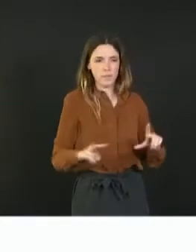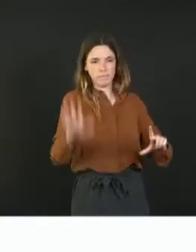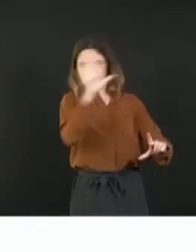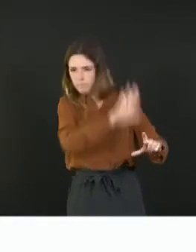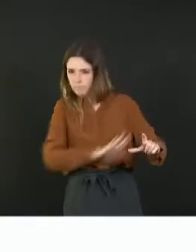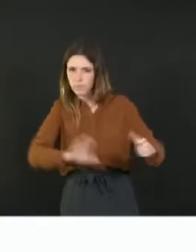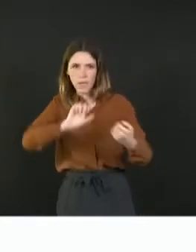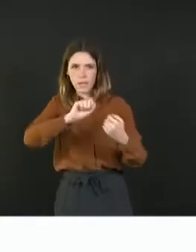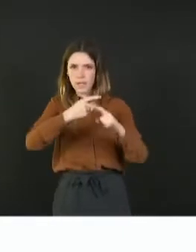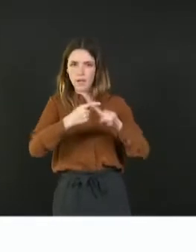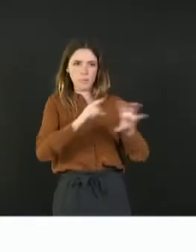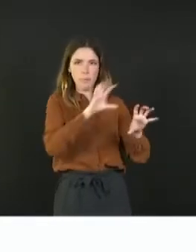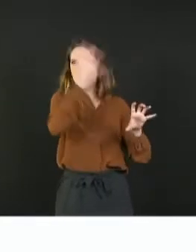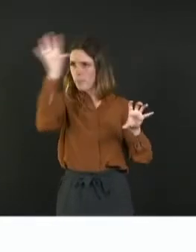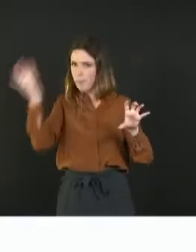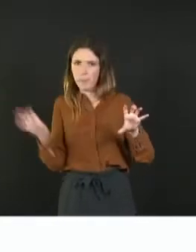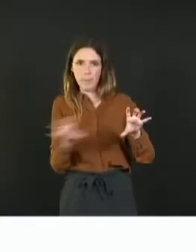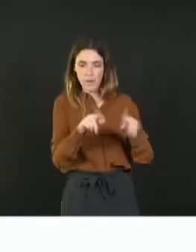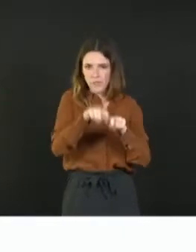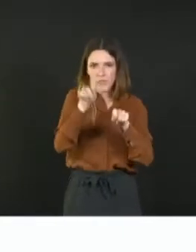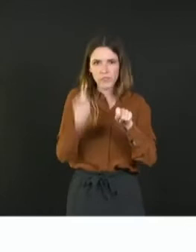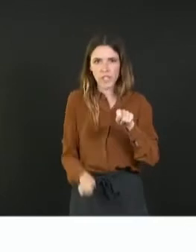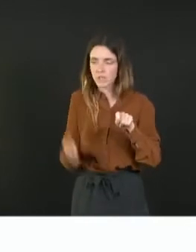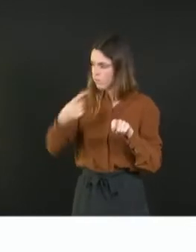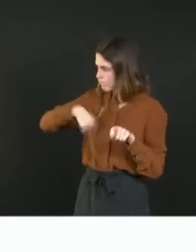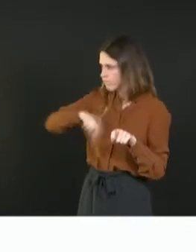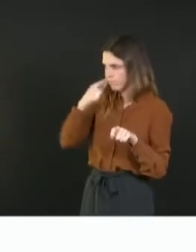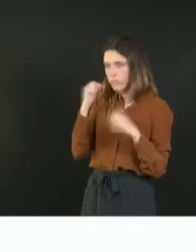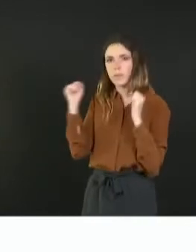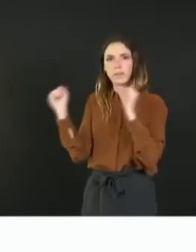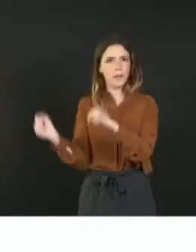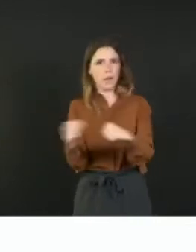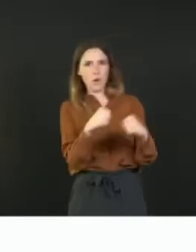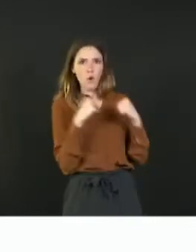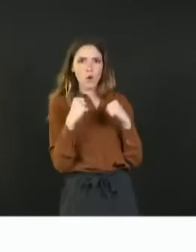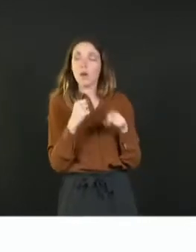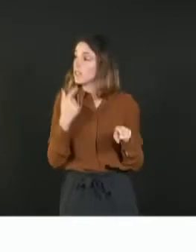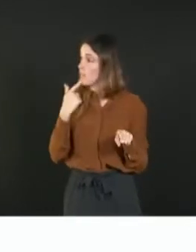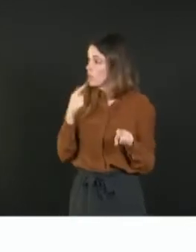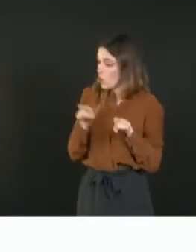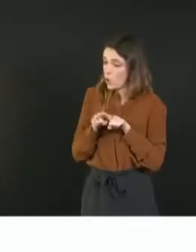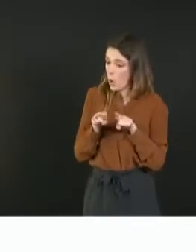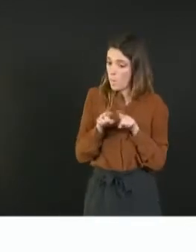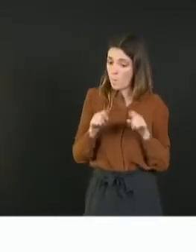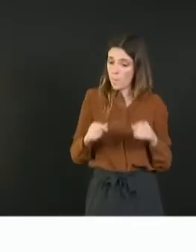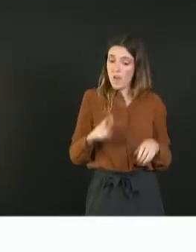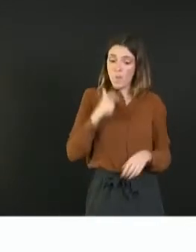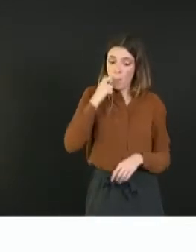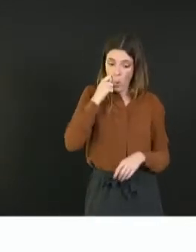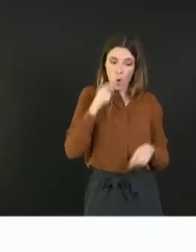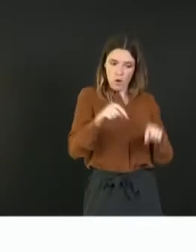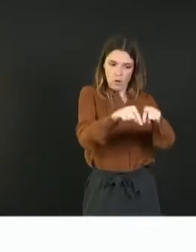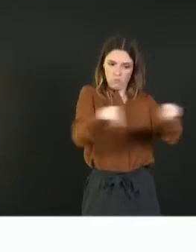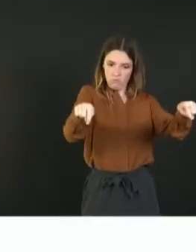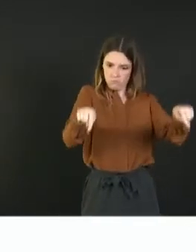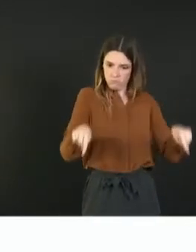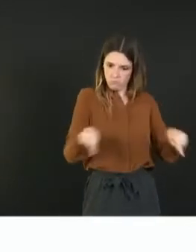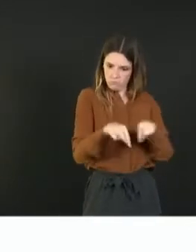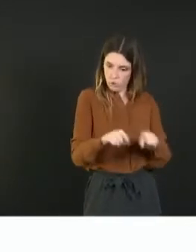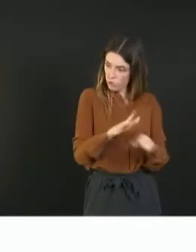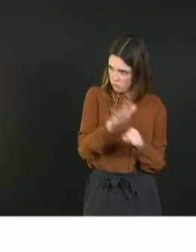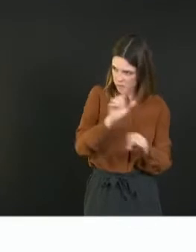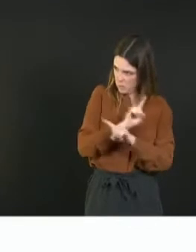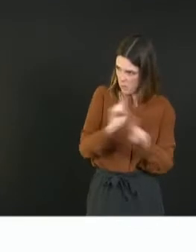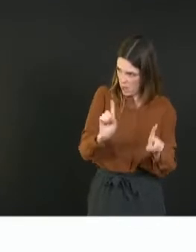référencement des sanctuaires sur lesquels on est tous d'accord. Donc ça irait plus loin que le zonage espace naturel qu'on trouve dans les